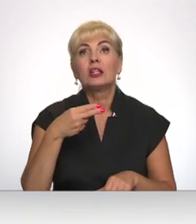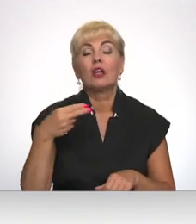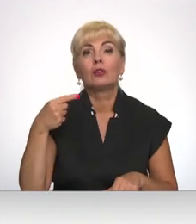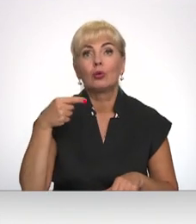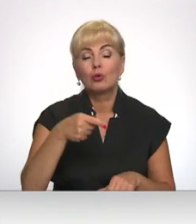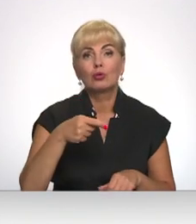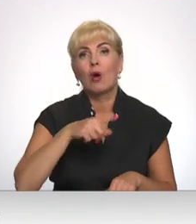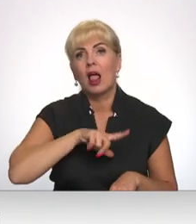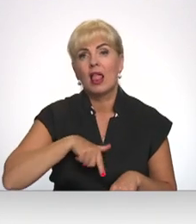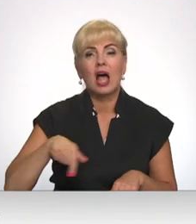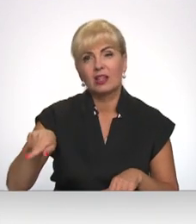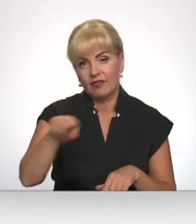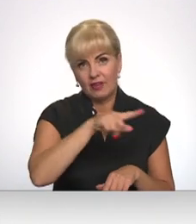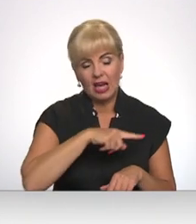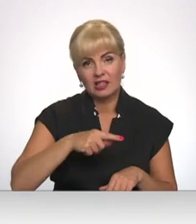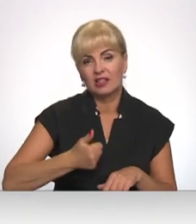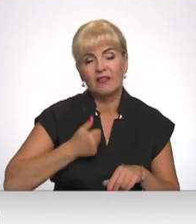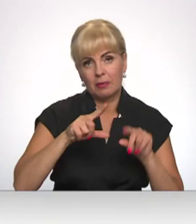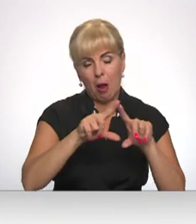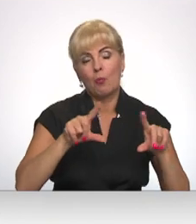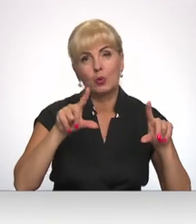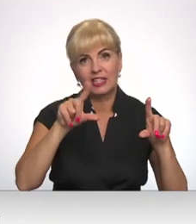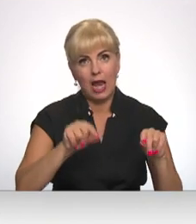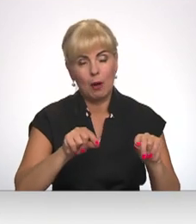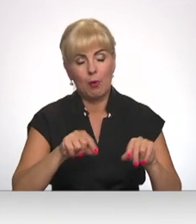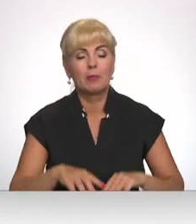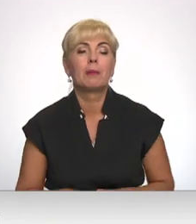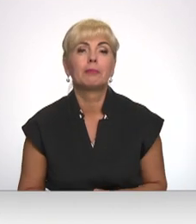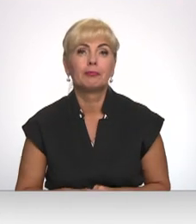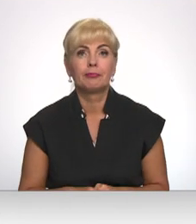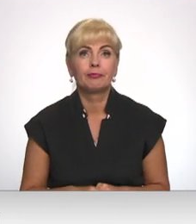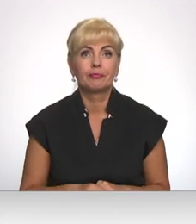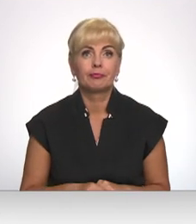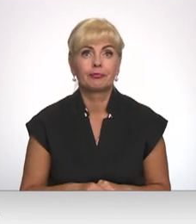2183 Latvijas uzņēmumiem. Sandra Leitāne, Andrs Pāns, Vidzemes televīzija.